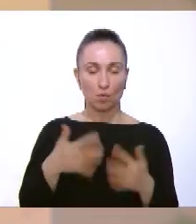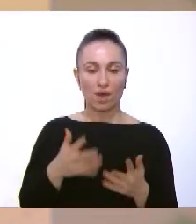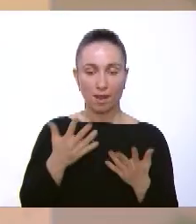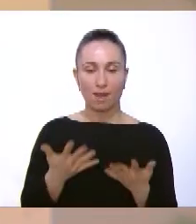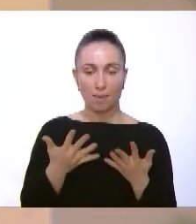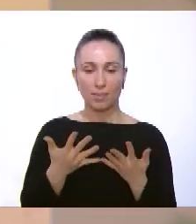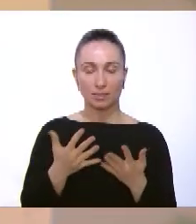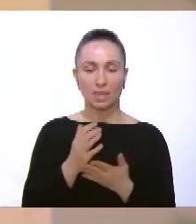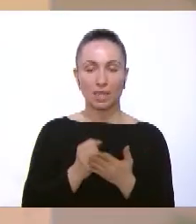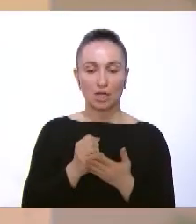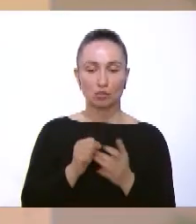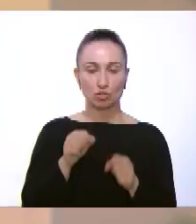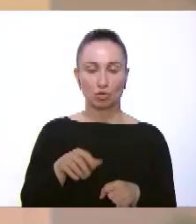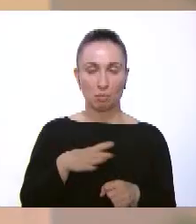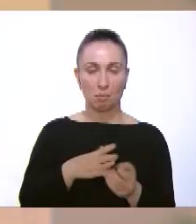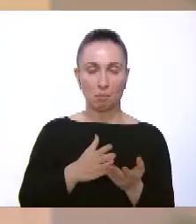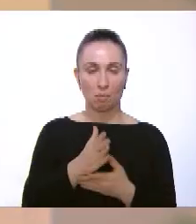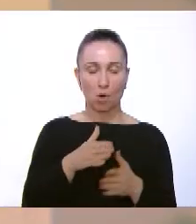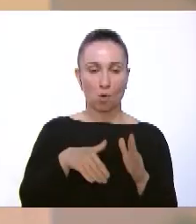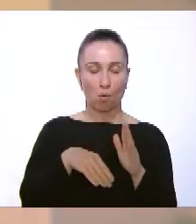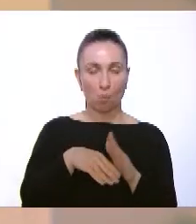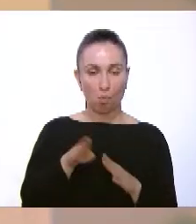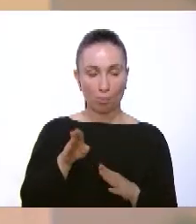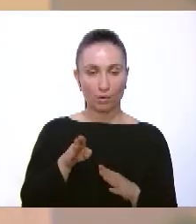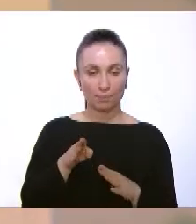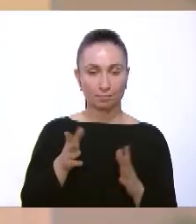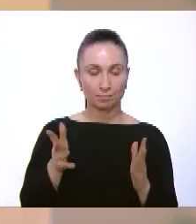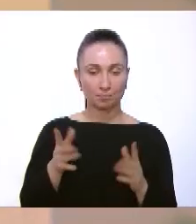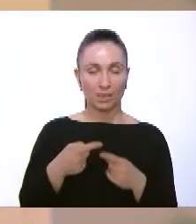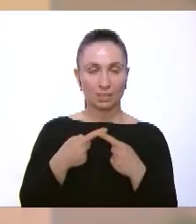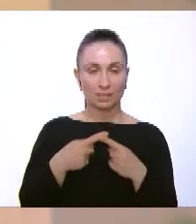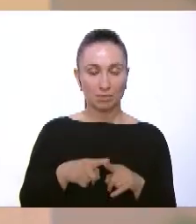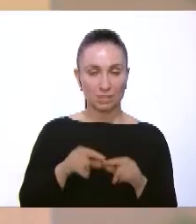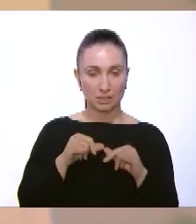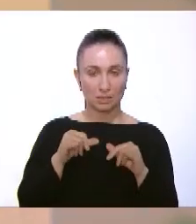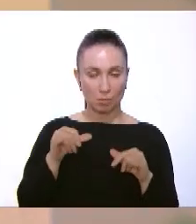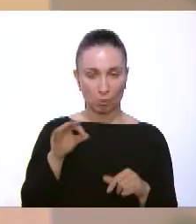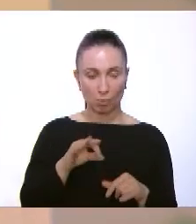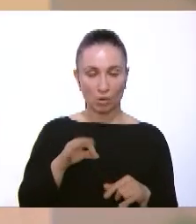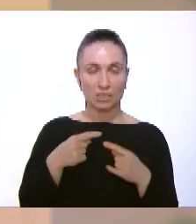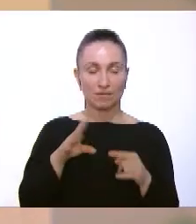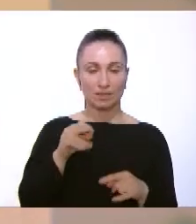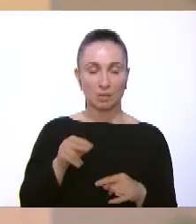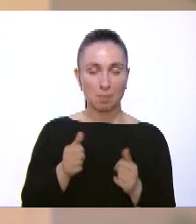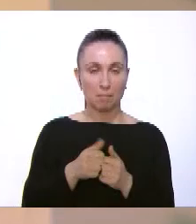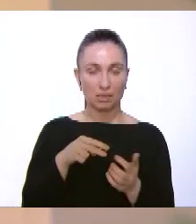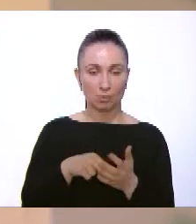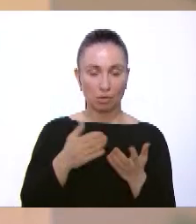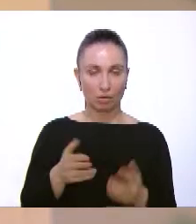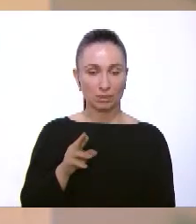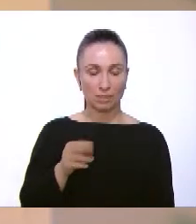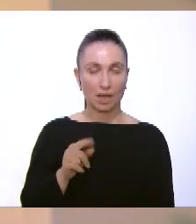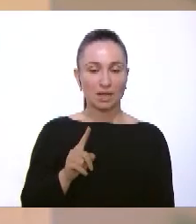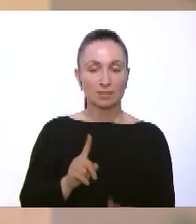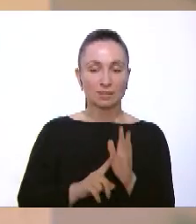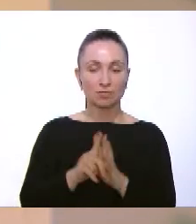ეფექტი, ეს რესურსი შეიძლება მიმართული იყოს უფრო ტექნოლოგიების განვითარებაზე, უფრო სხვა ტიპის მიდგომებზე და